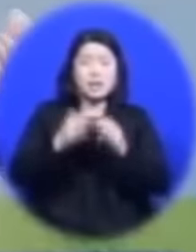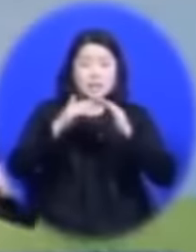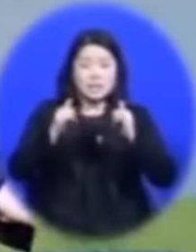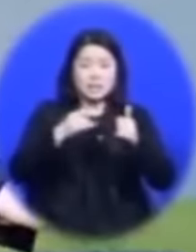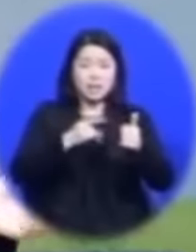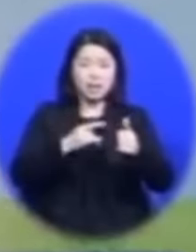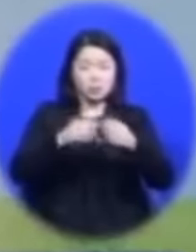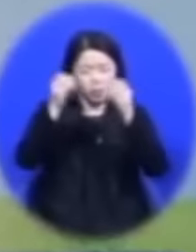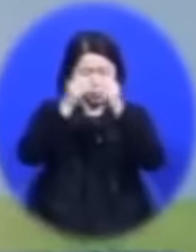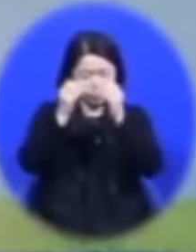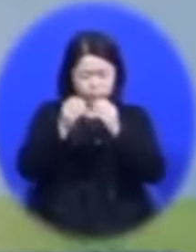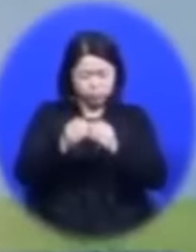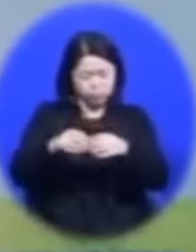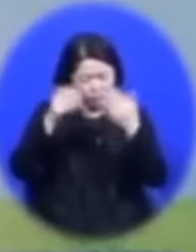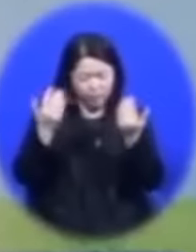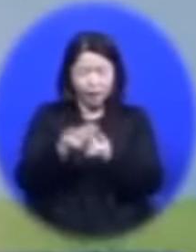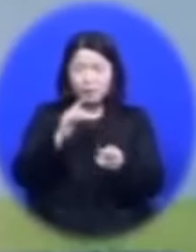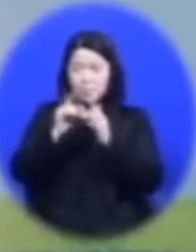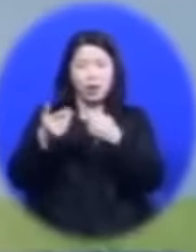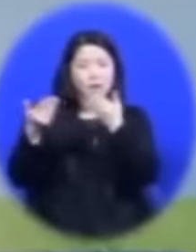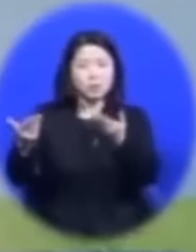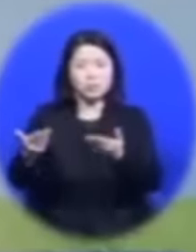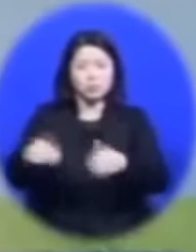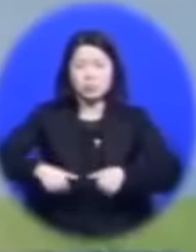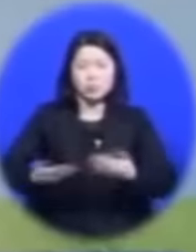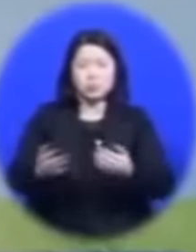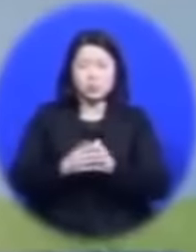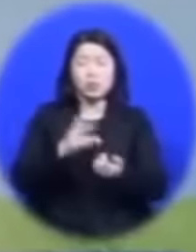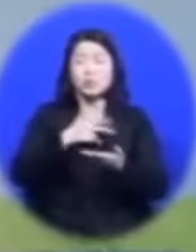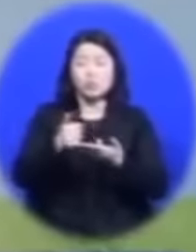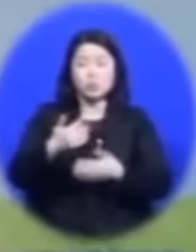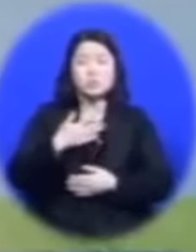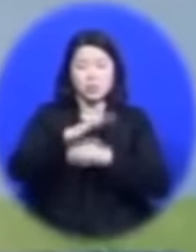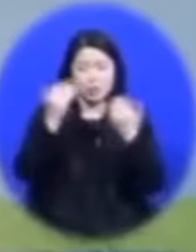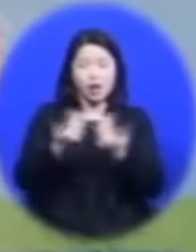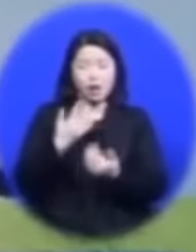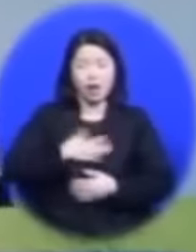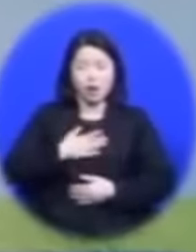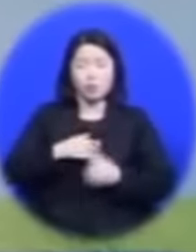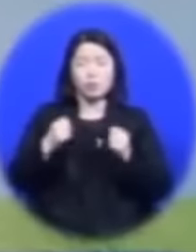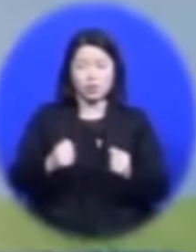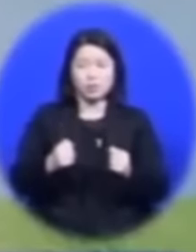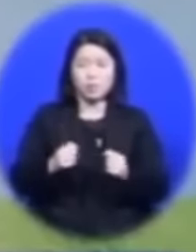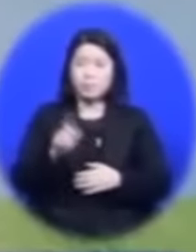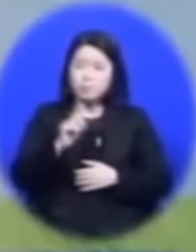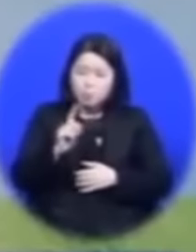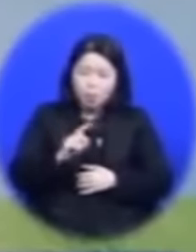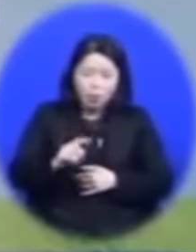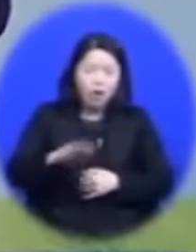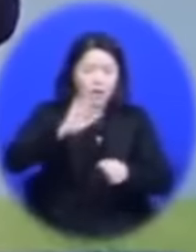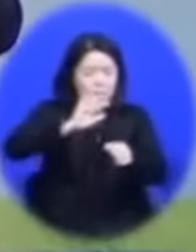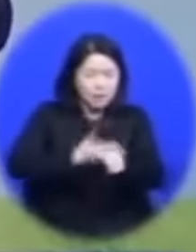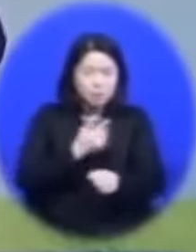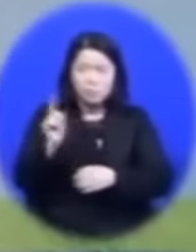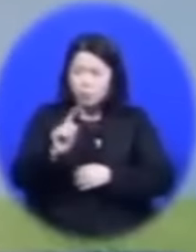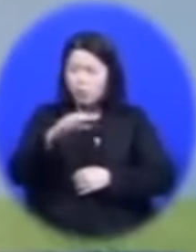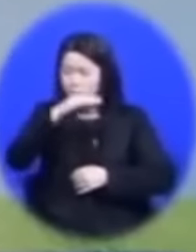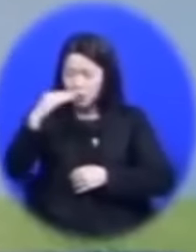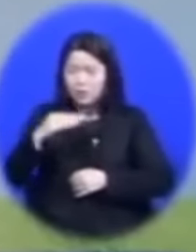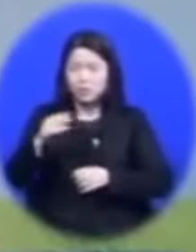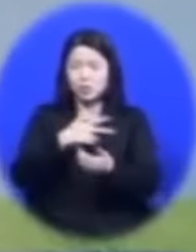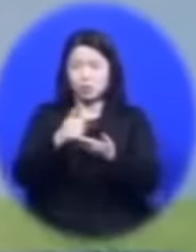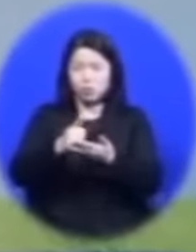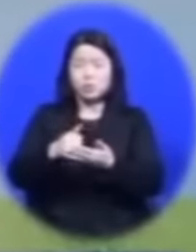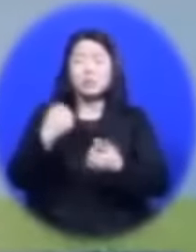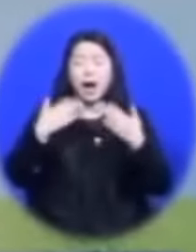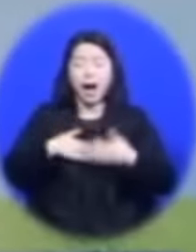사람들에게 구구절절 말할 게 없어요. 주님은 알고 계시잖아요. 뭐가 올바른지 뭐가 잘못됐는지 주님은 알고 계시잖아요.